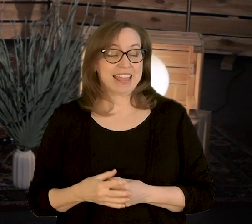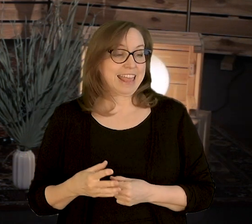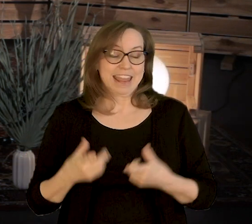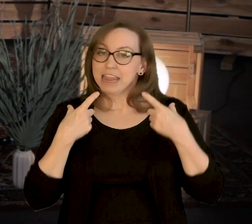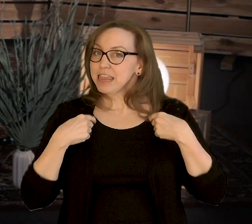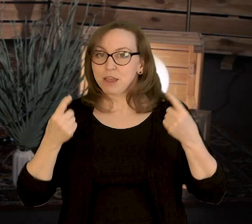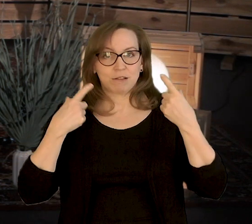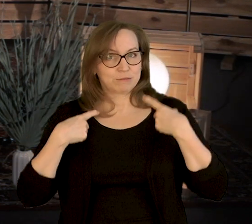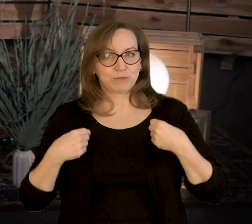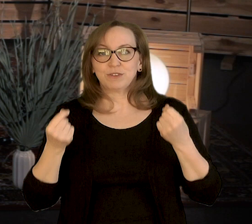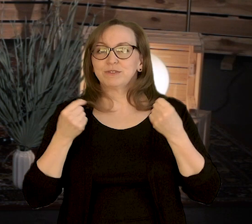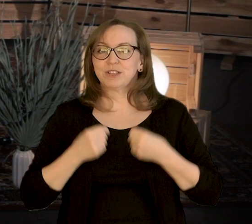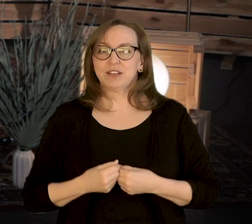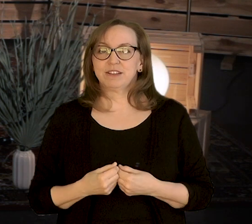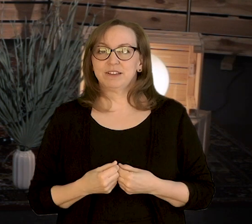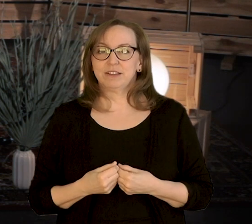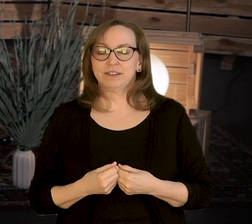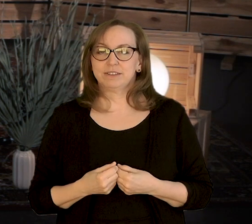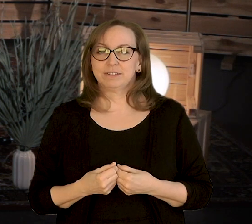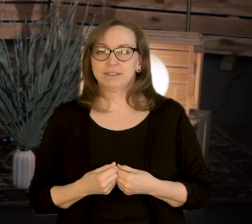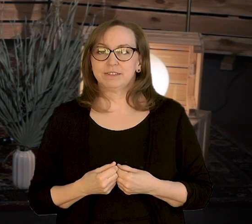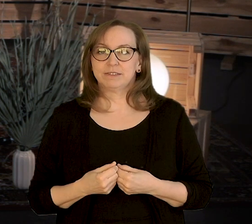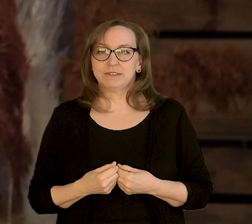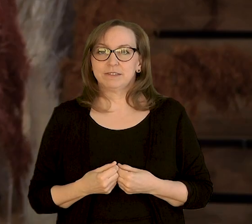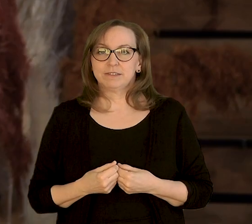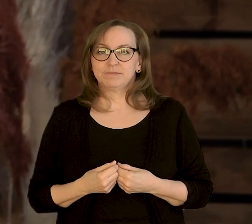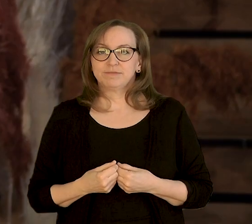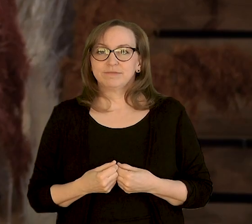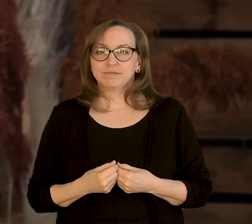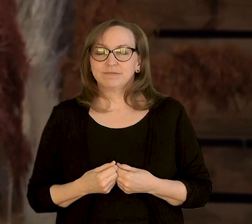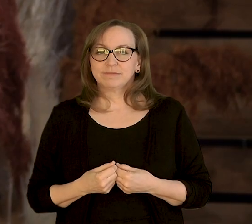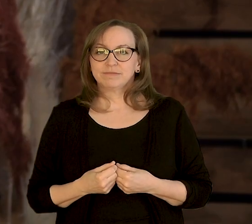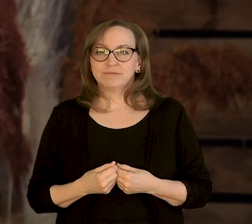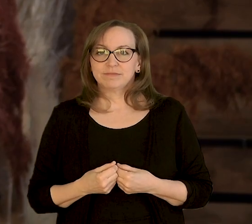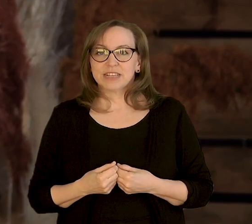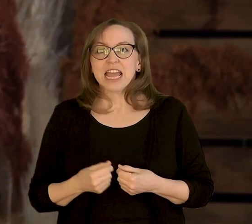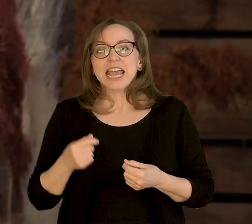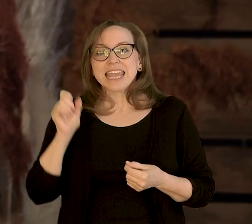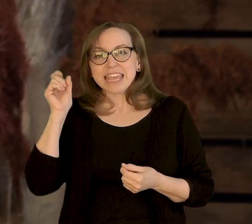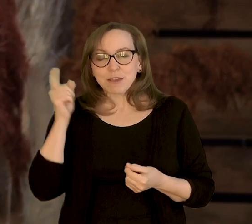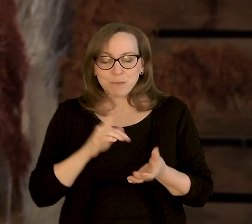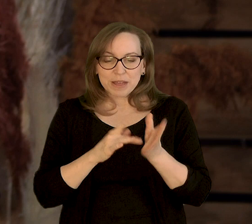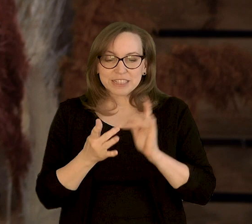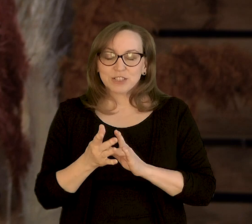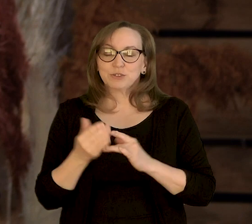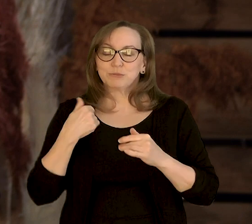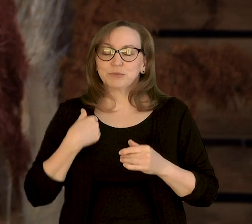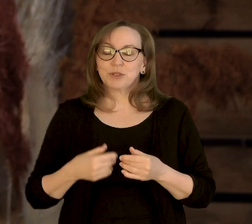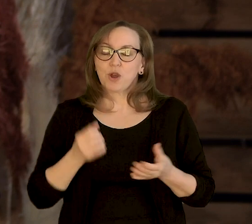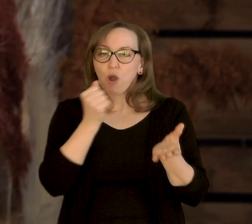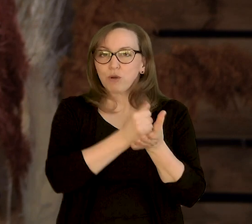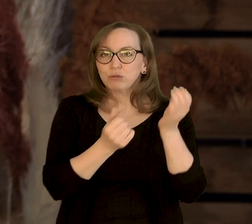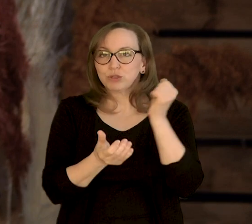Nieplanowane, zaskakujące, niespodziewane. Pan Jezus został ukrzyżowany